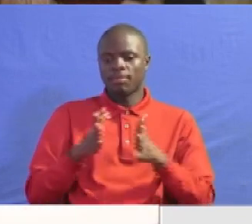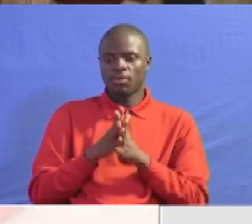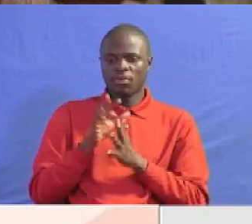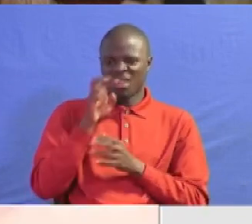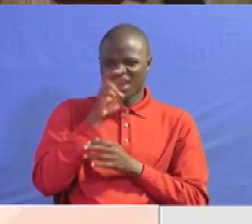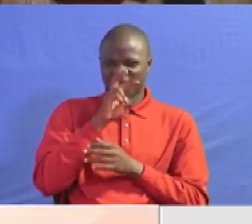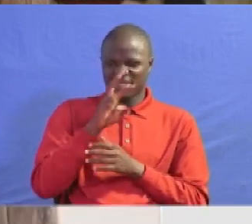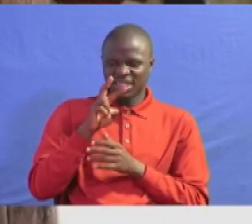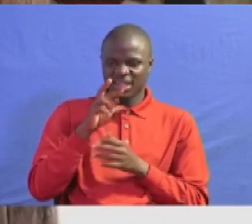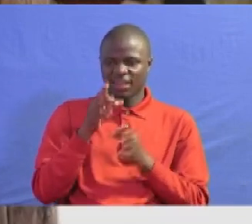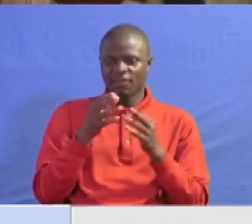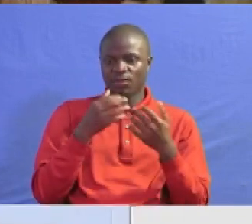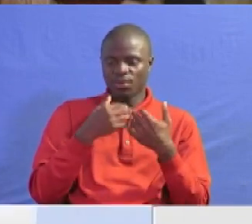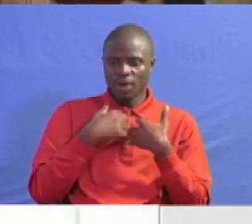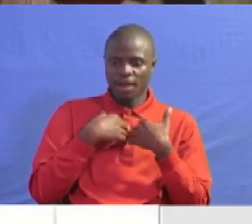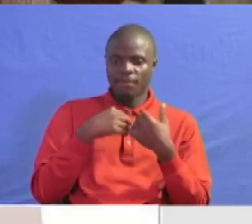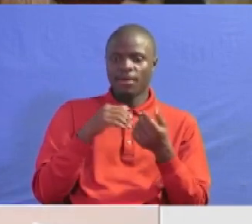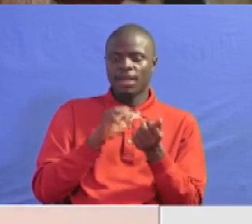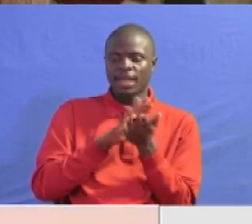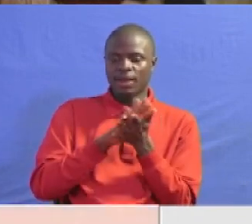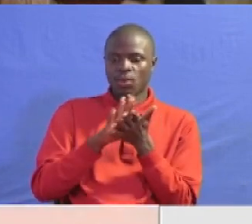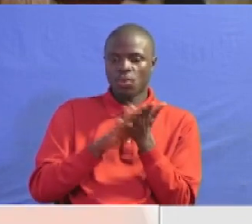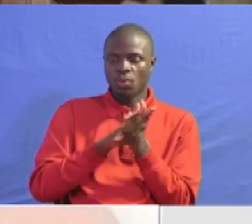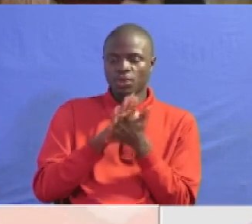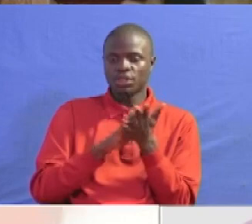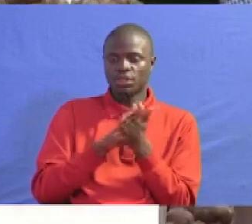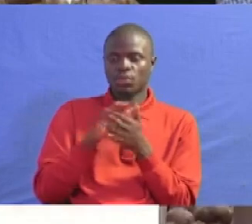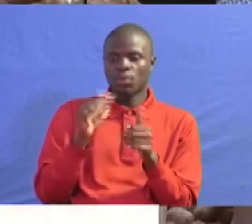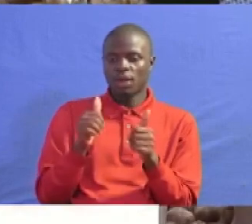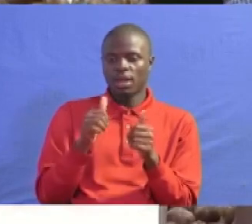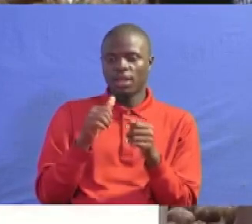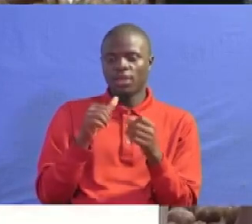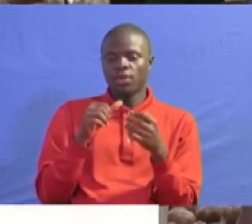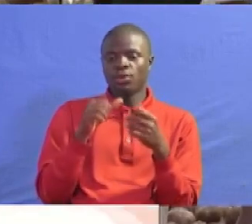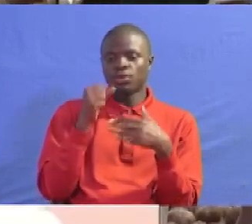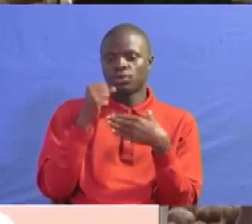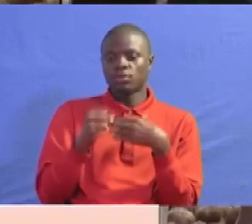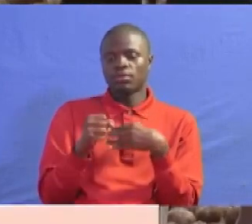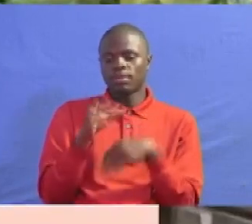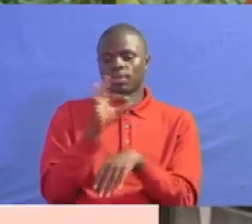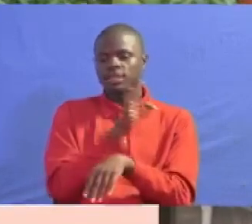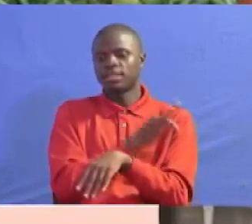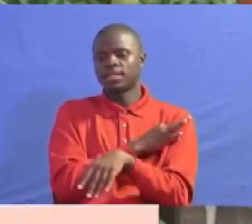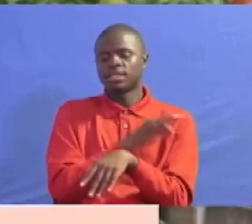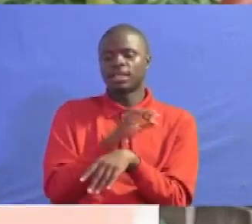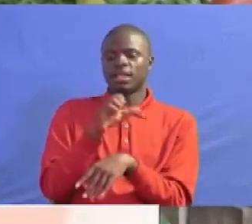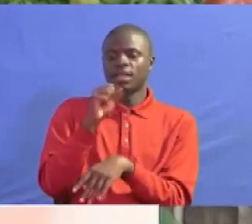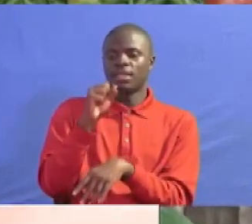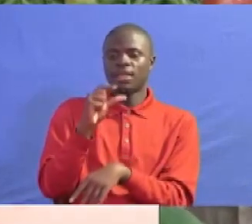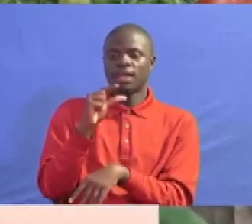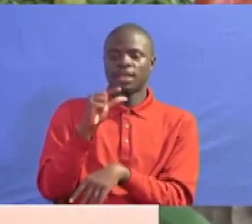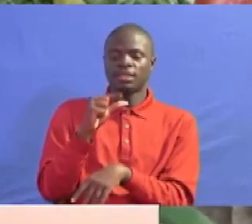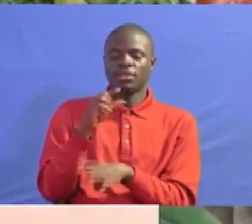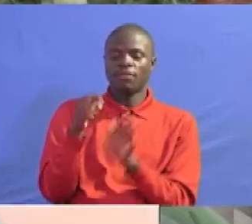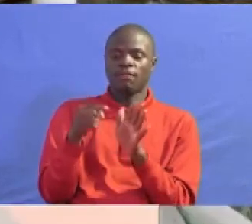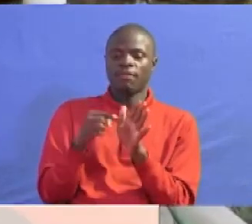unaona wameambiwa kama ni kitu mnaosha vizuri juu ya kuzuia ugonjwa. James Mbugwa, katibu wa soko la Madaraka,